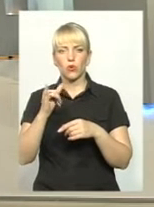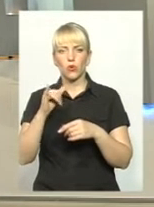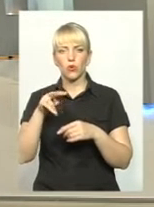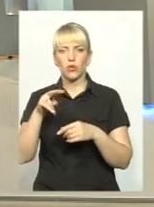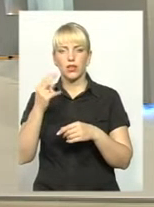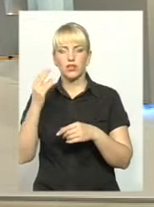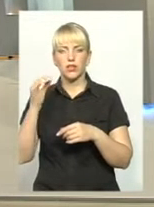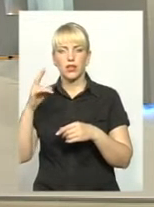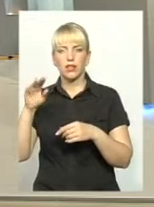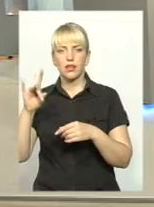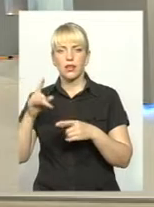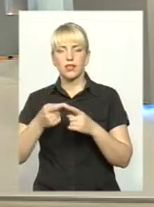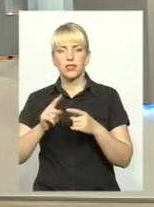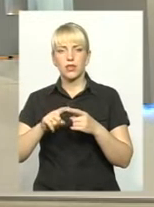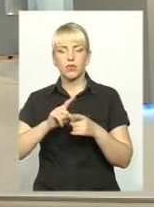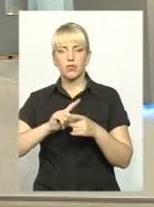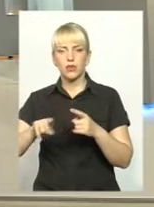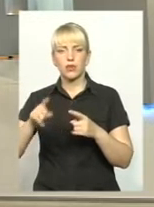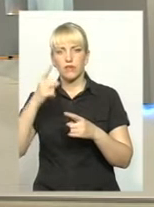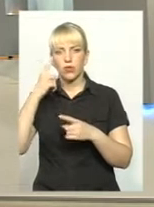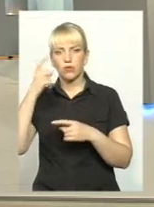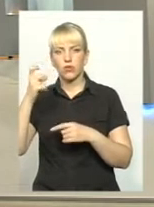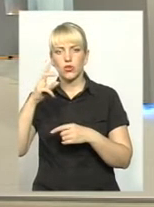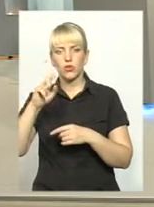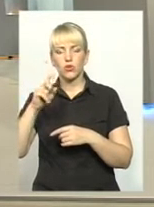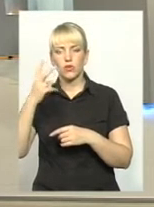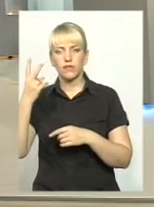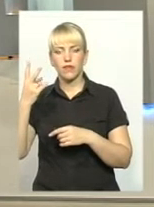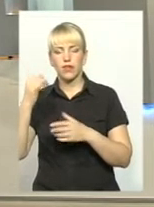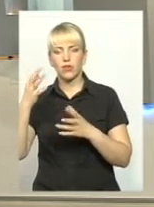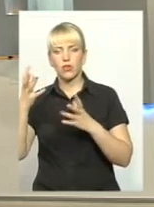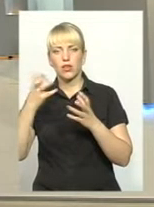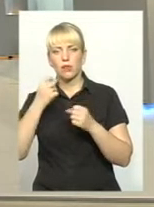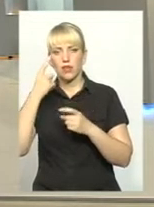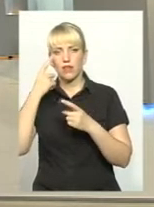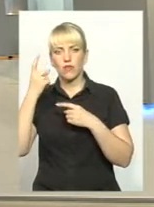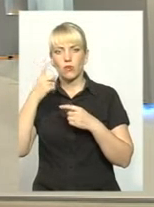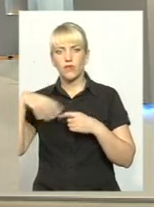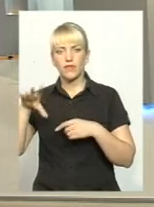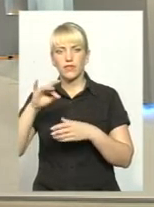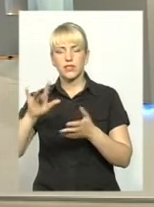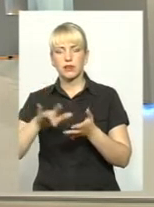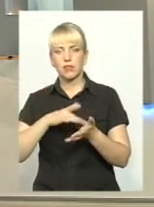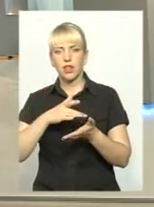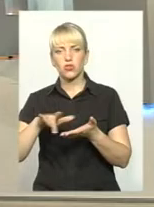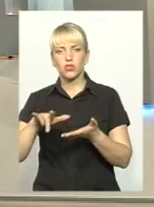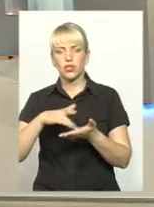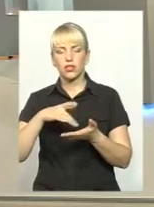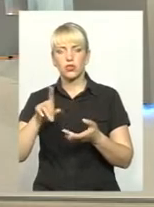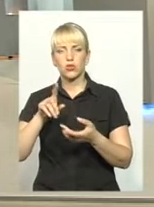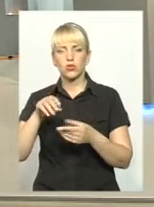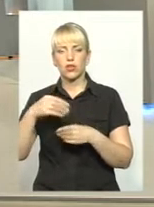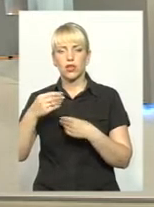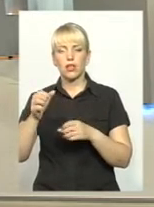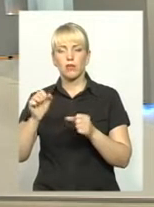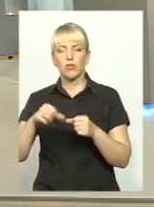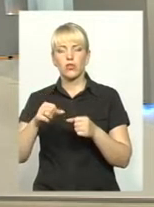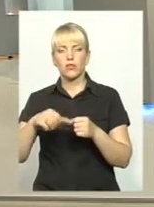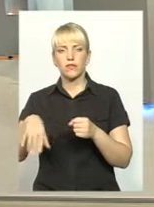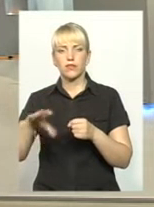тобто оперативне інформування на лінію 102 і отримання інформації по всіх планшетах, що дає можливість всім